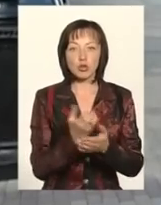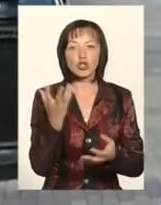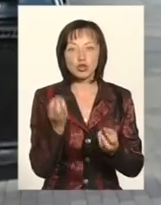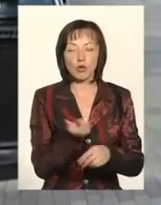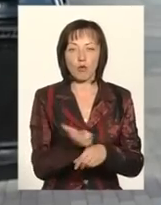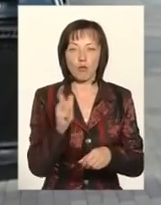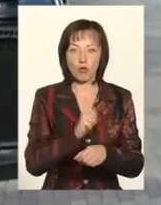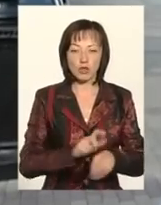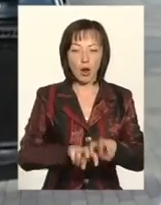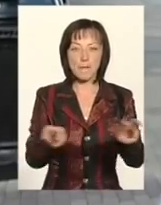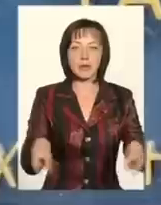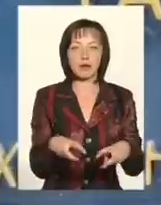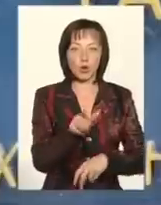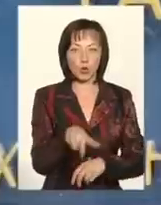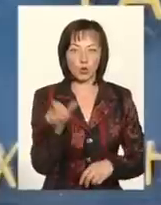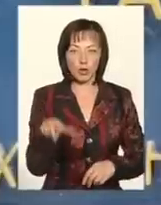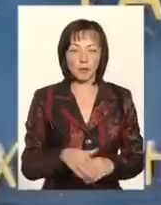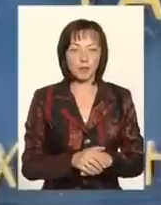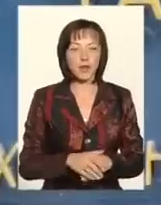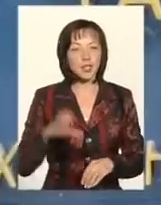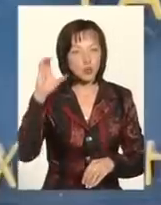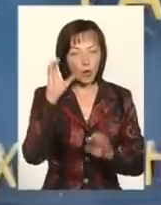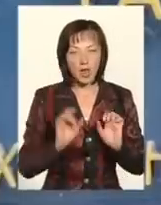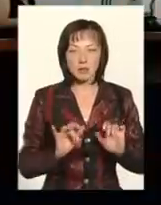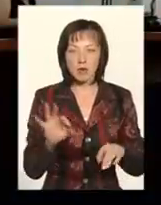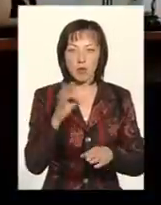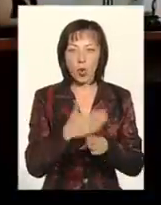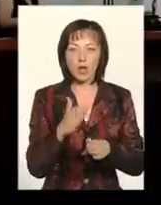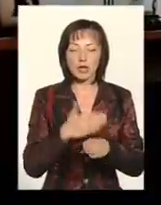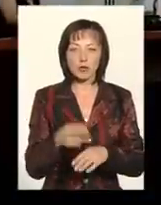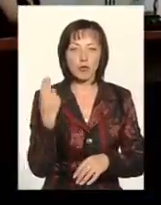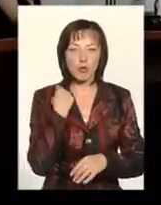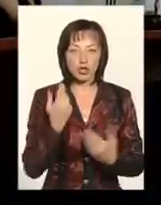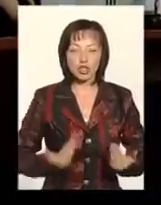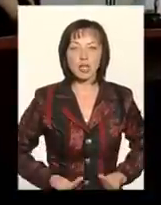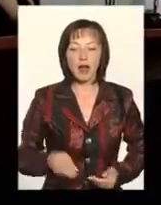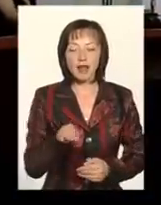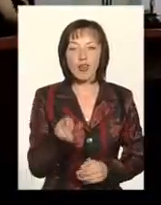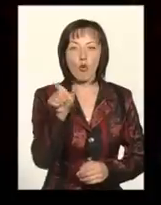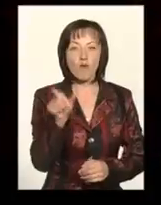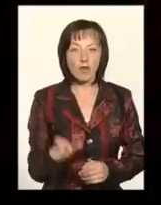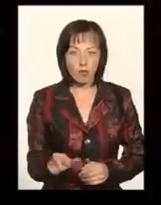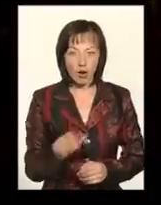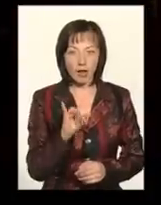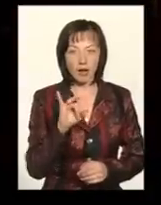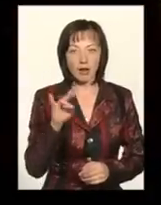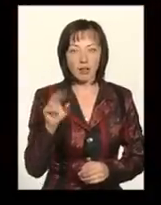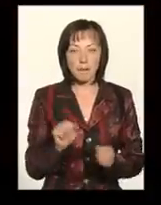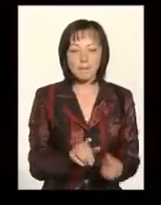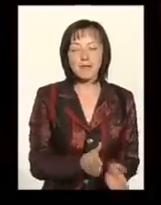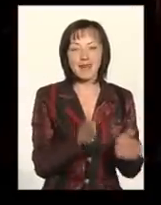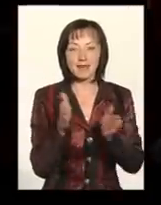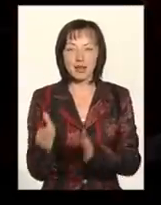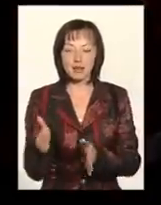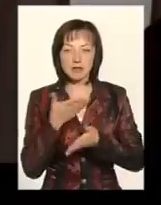максимально ободрать ободрав людей слухання ж справи щодо кредитного боргу жительки теофійполя Ірини наразі перенесено через